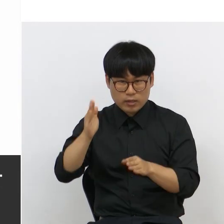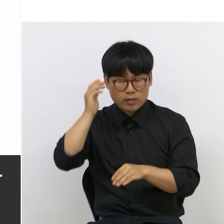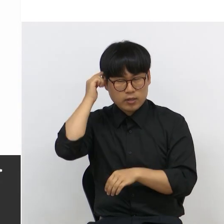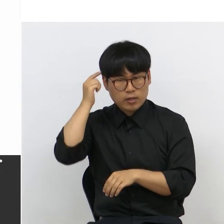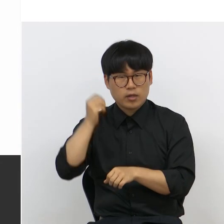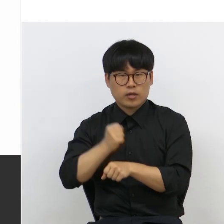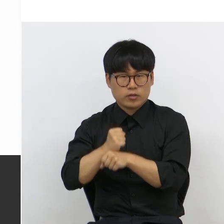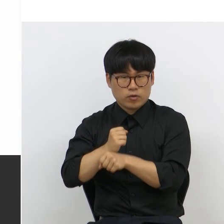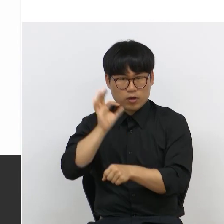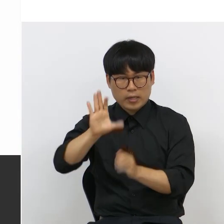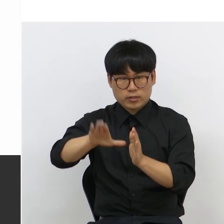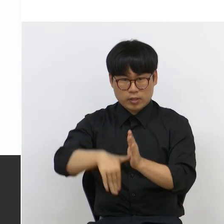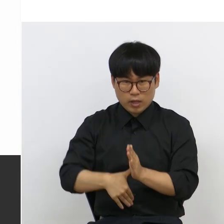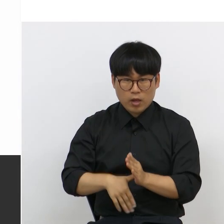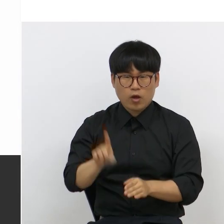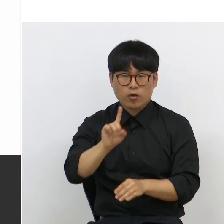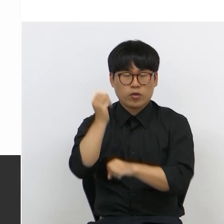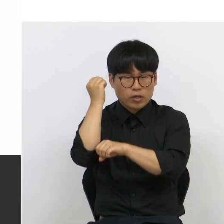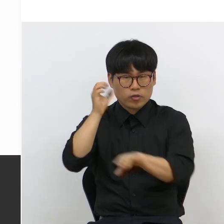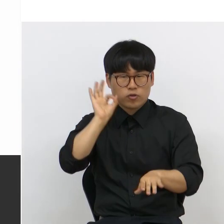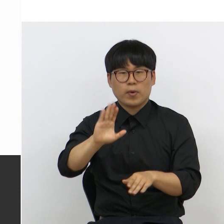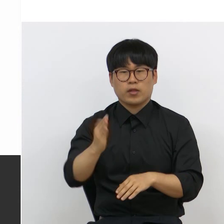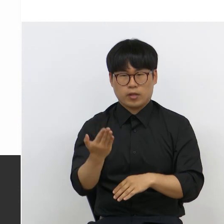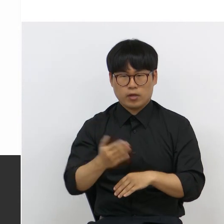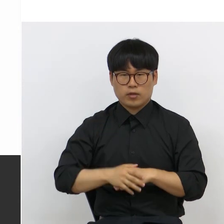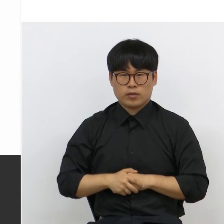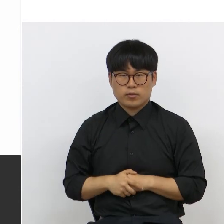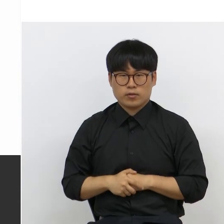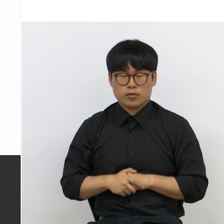때 어떤 기준으로 인공화호를 해야 되느냐.